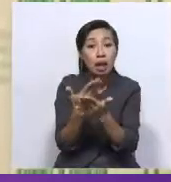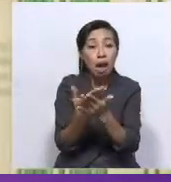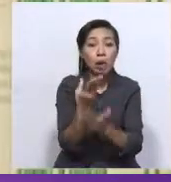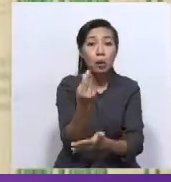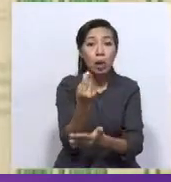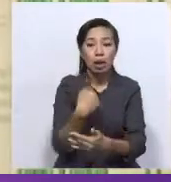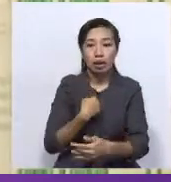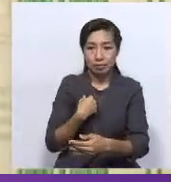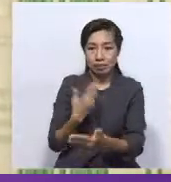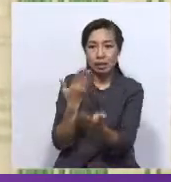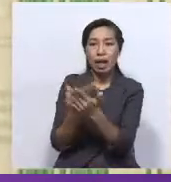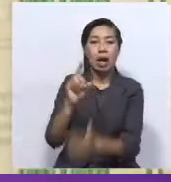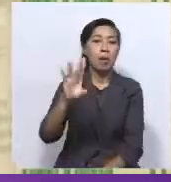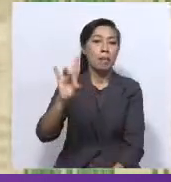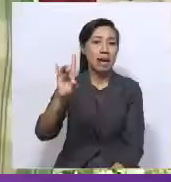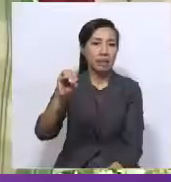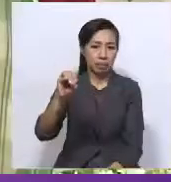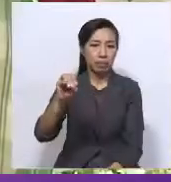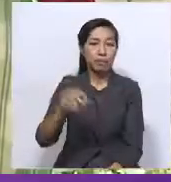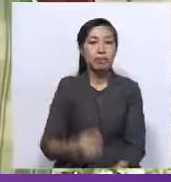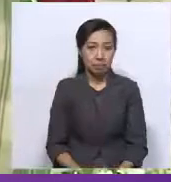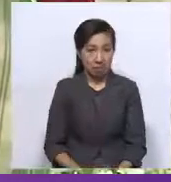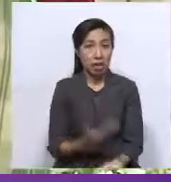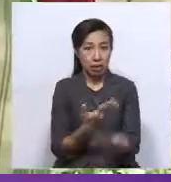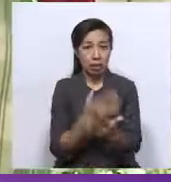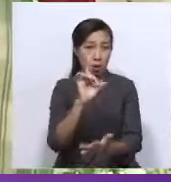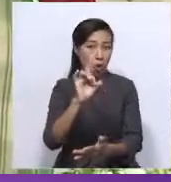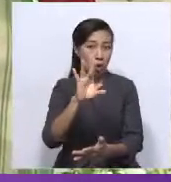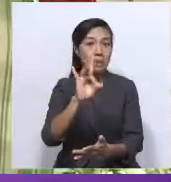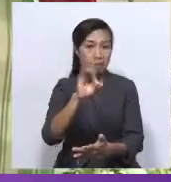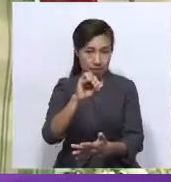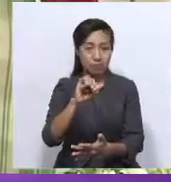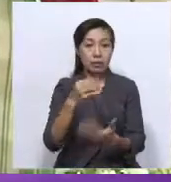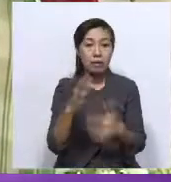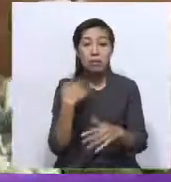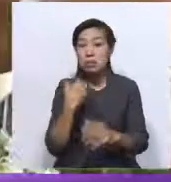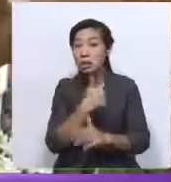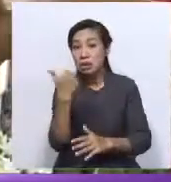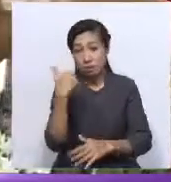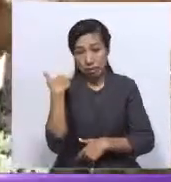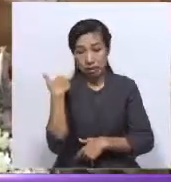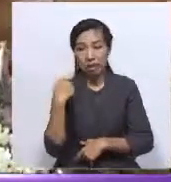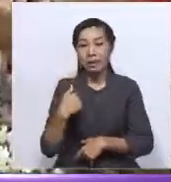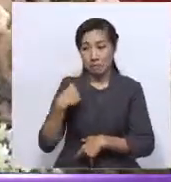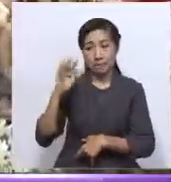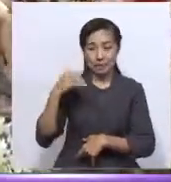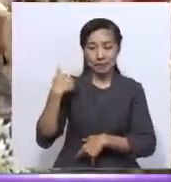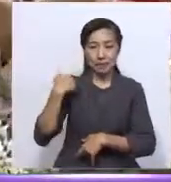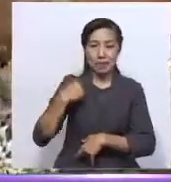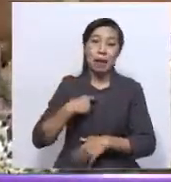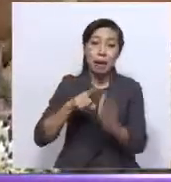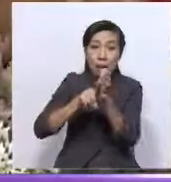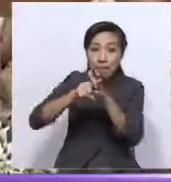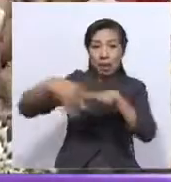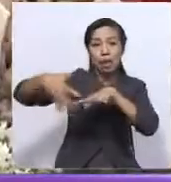ผืนละเท่าไหร่ฮะ ผืนละ180เท่านั้นค่ะ 180บาทเท่านั้นเองนอกจากนี้ยังมีอย่างอื่นด้วยมั้ยครับ ค่ะเรามาดูผ้าไหมค่ะ ผ้า